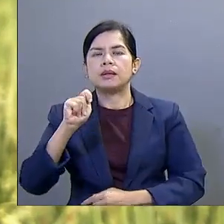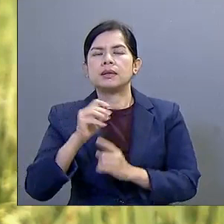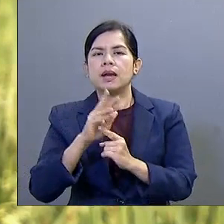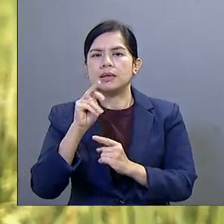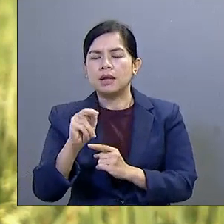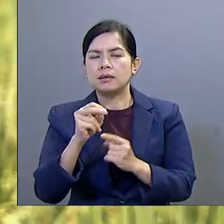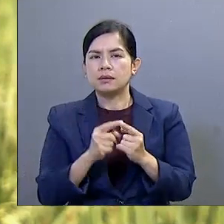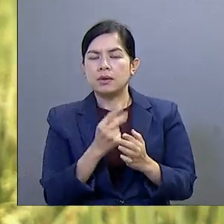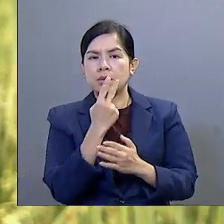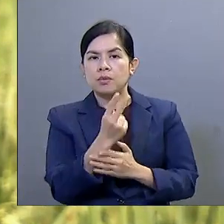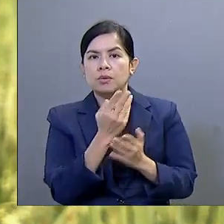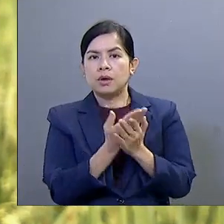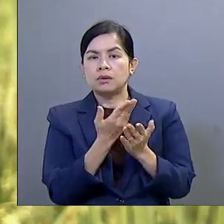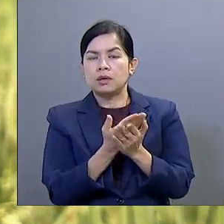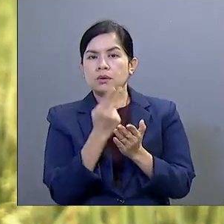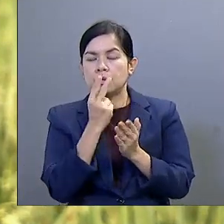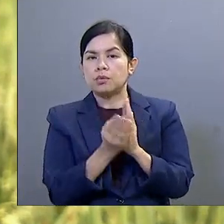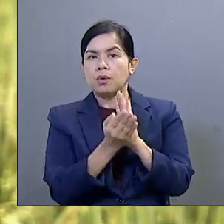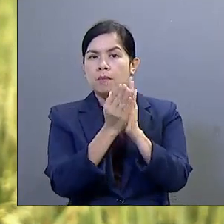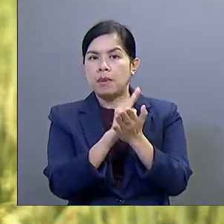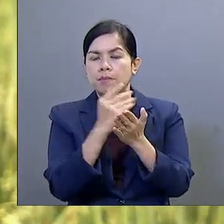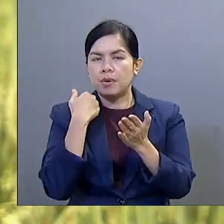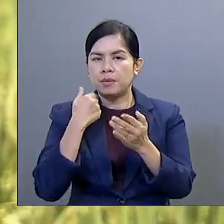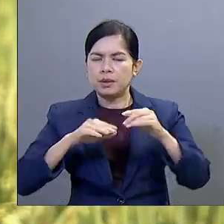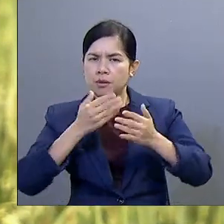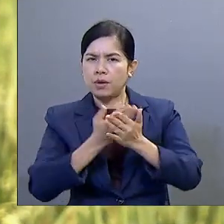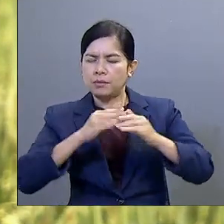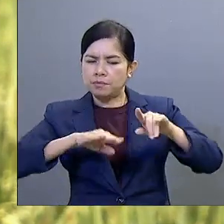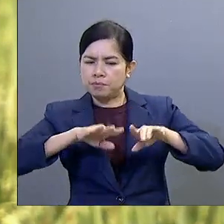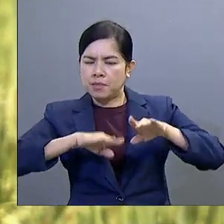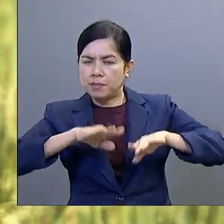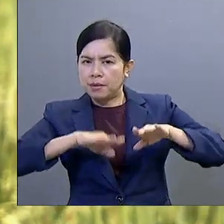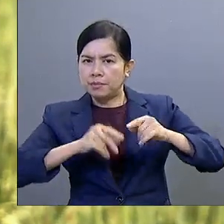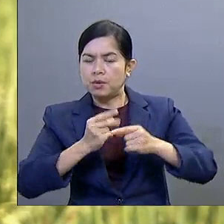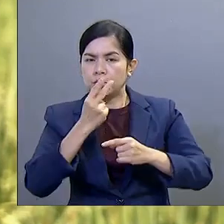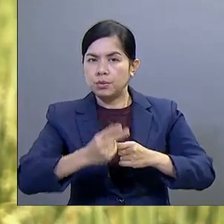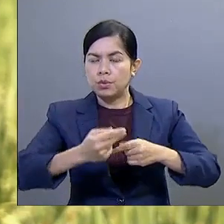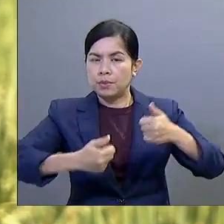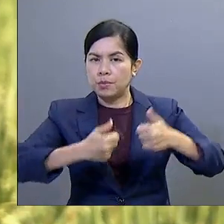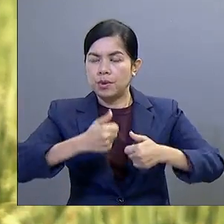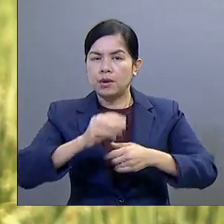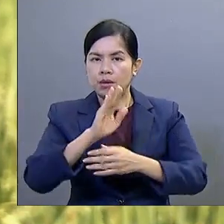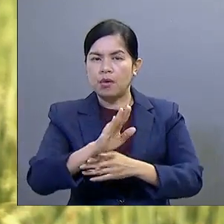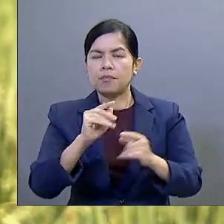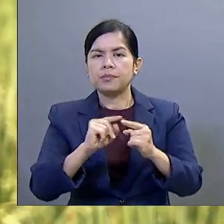ะคะจะต้องดูอัตราแลกเปลี่ยนแล้วก็ราคาเปรียบเทียบกับคู่แข่งแต่ว่าปัจจัยสำคัญที่สุดในปีนี้สำหรับเรื่องของข้าวนะคะก็